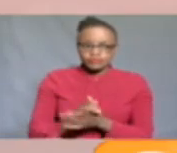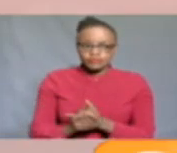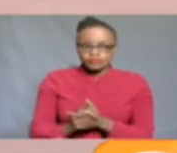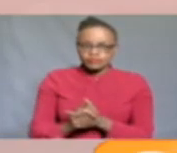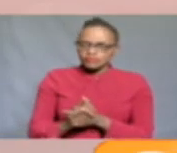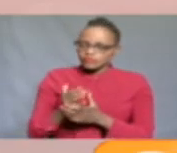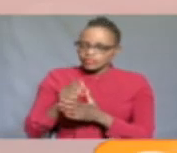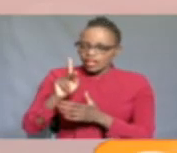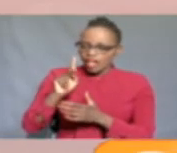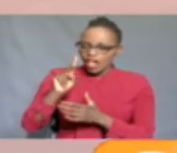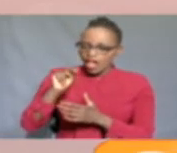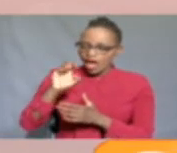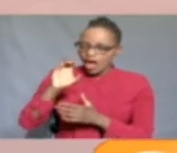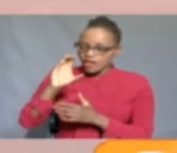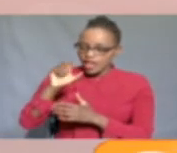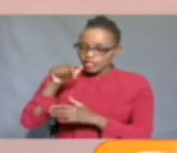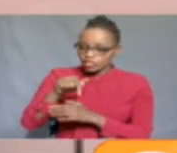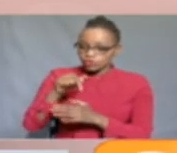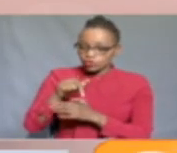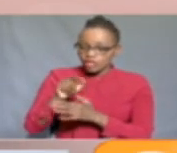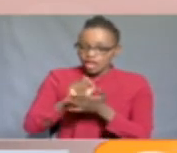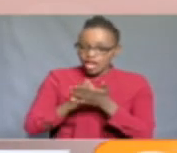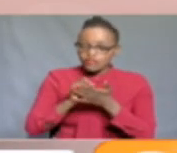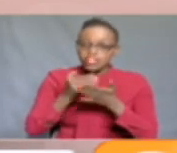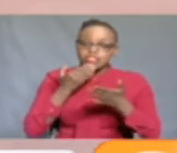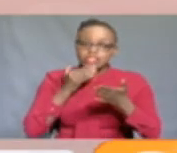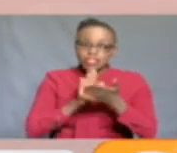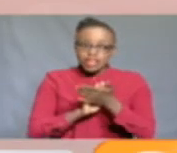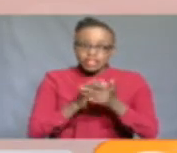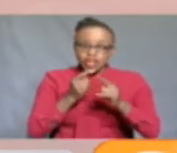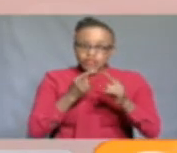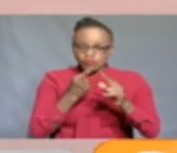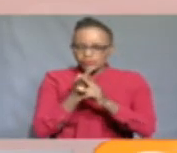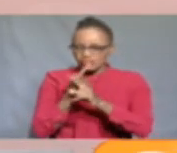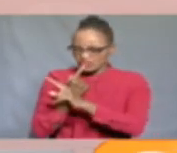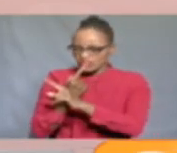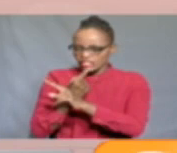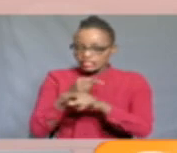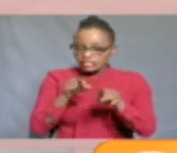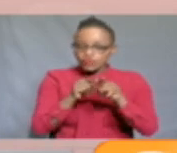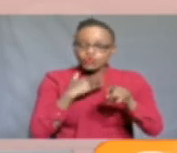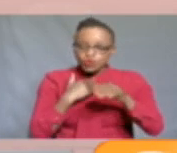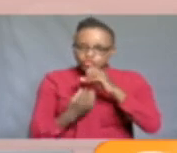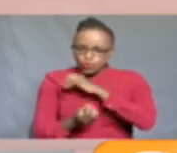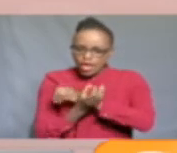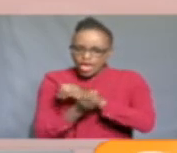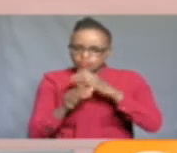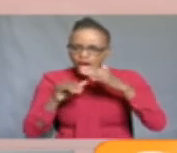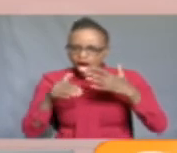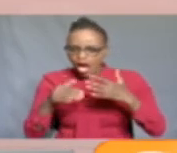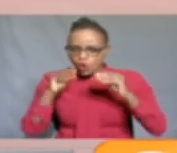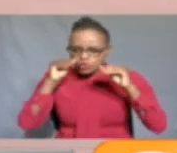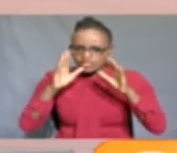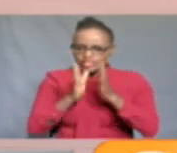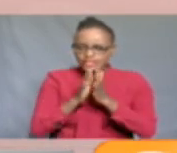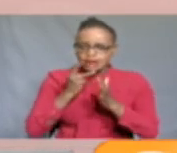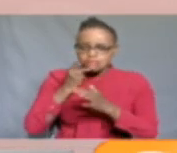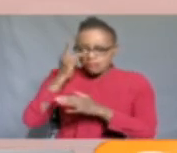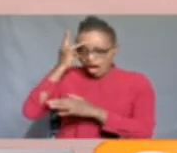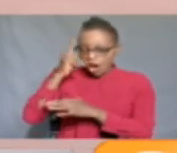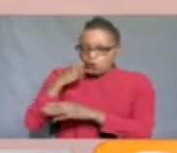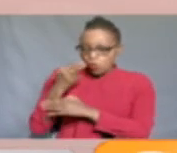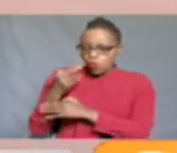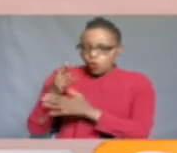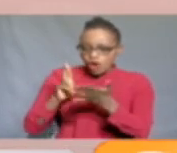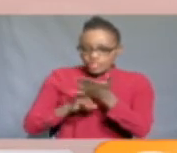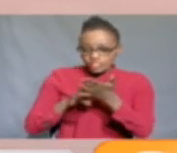Baraza la mitihani nchini limewaandikia wakuu wa elimu katika kaunti 47 nchini kuwataka wawajulishe waalimu na wazazi ambao usajili wa